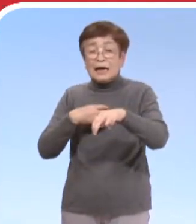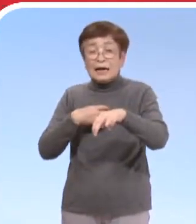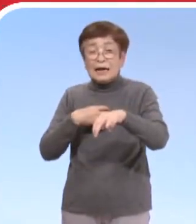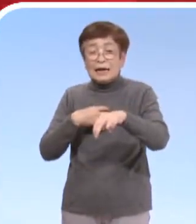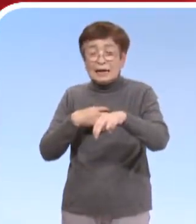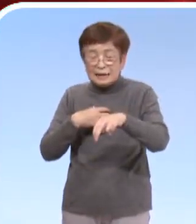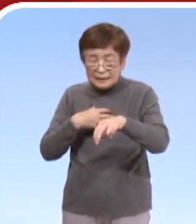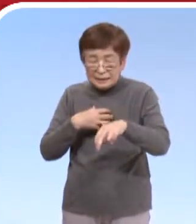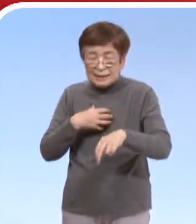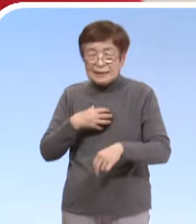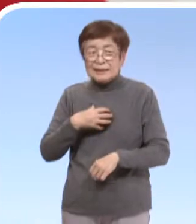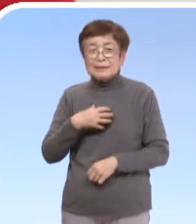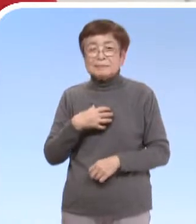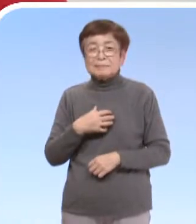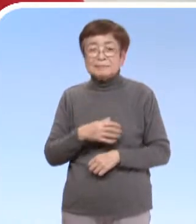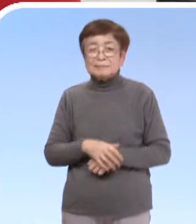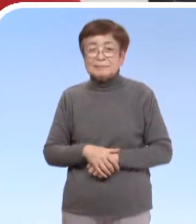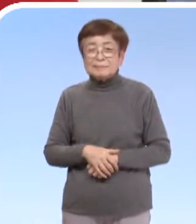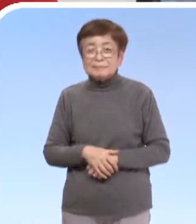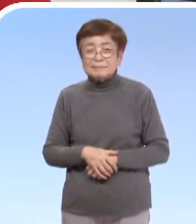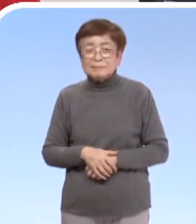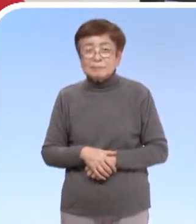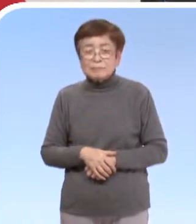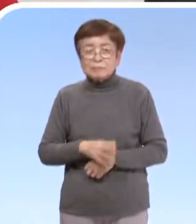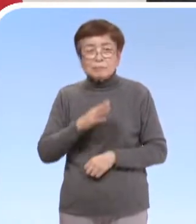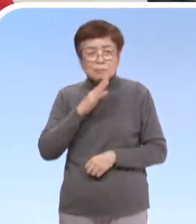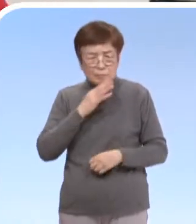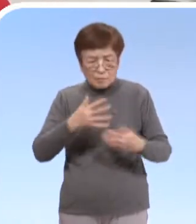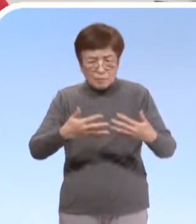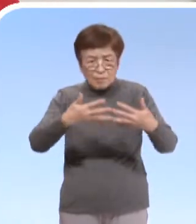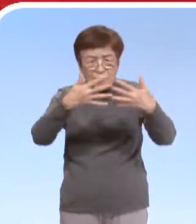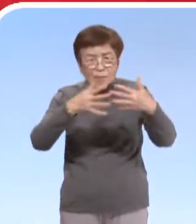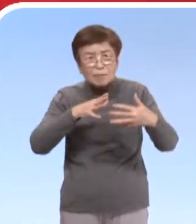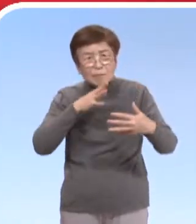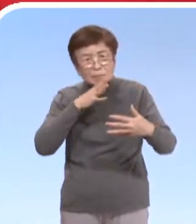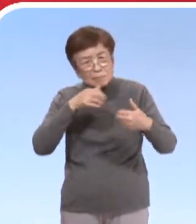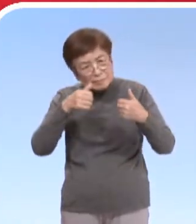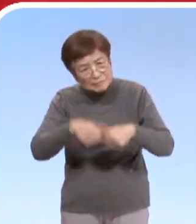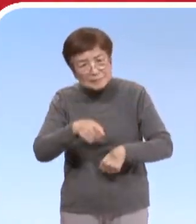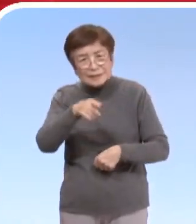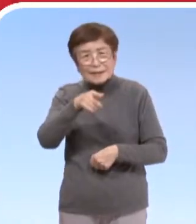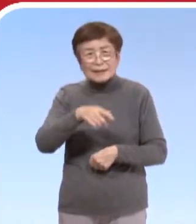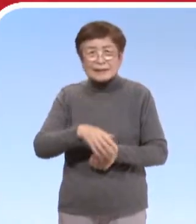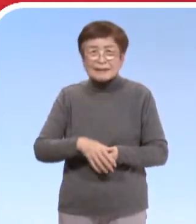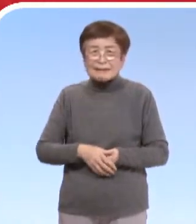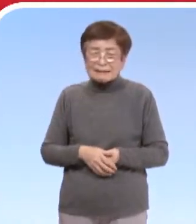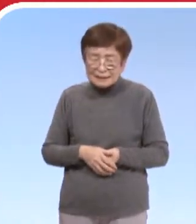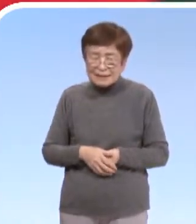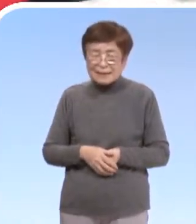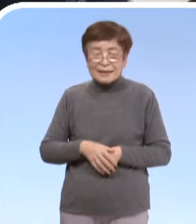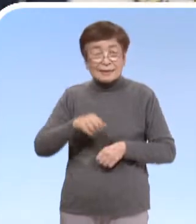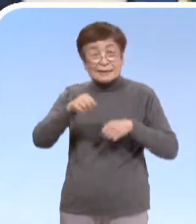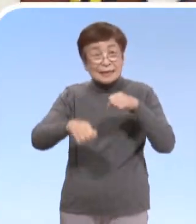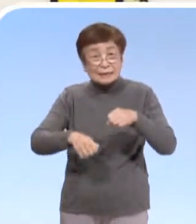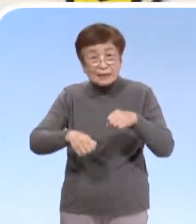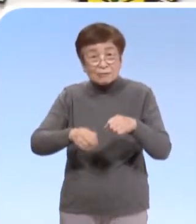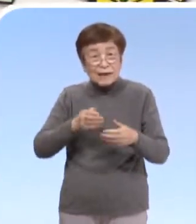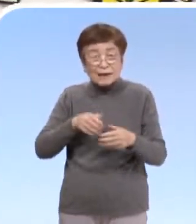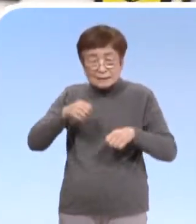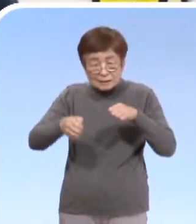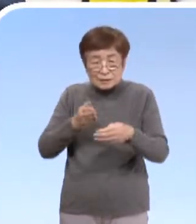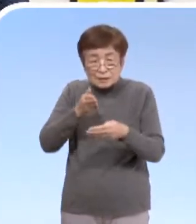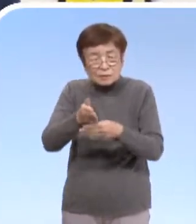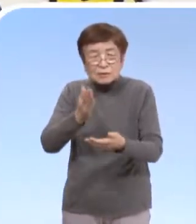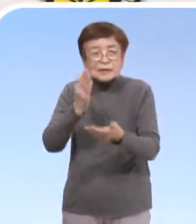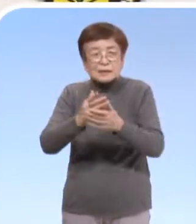まってください。こういうことがあります。 リアルやな、これ。 商店街では、自転車進入禁止の標識があるところでは